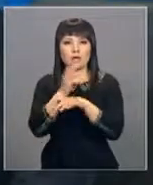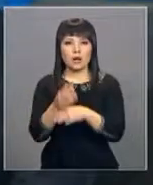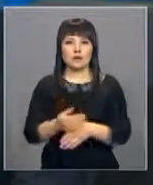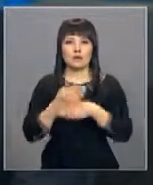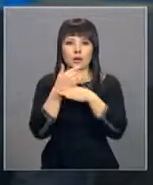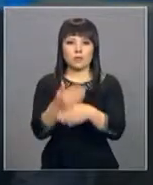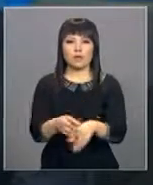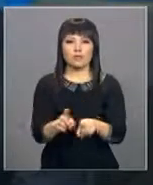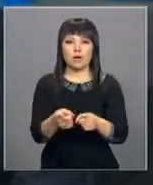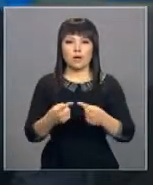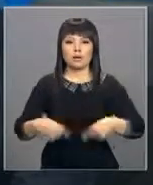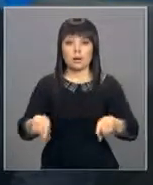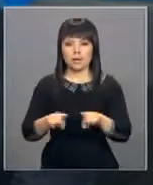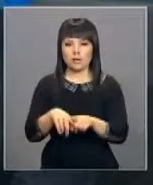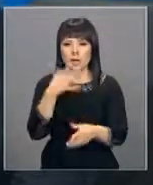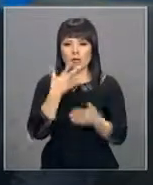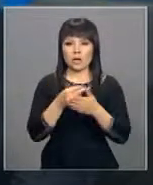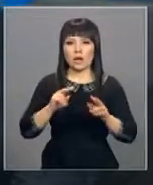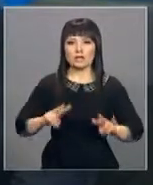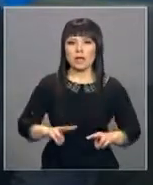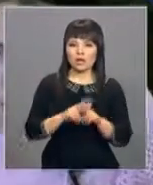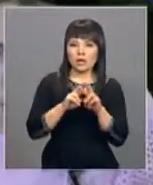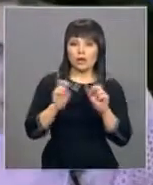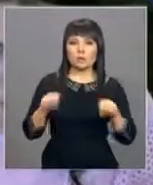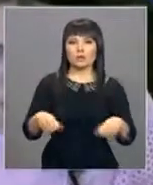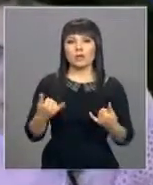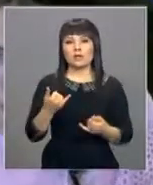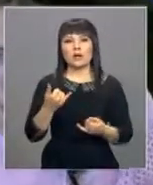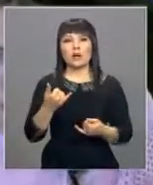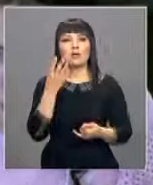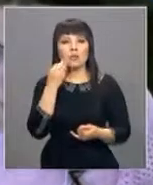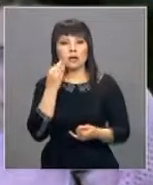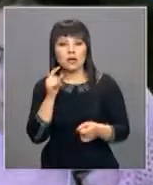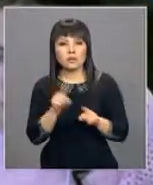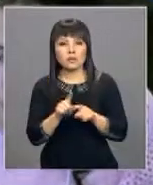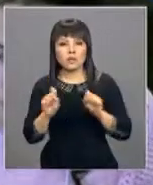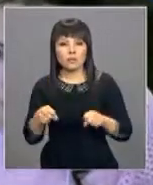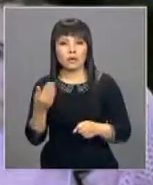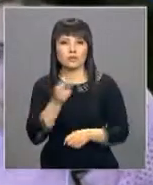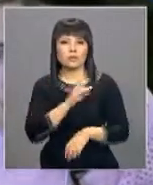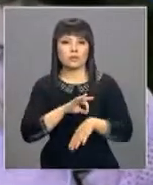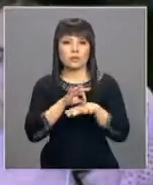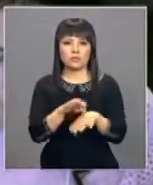берушілеріне, аймақтарына, Астана болсын, Алматы болсын, сол жұмыс орындарына барады.